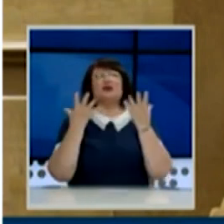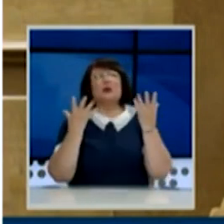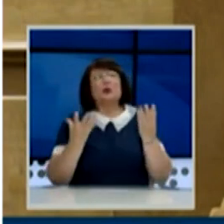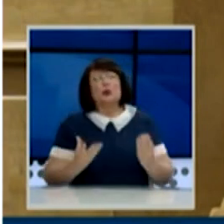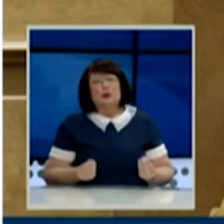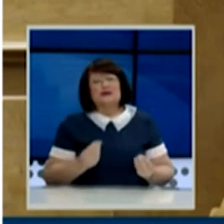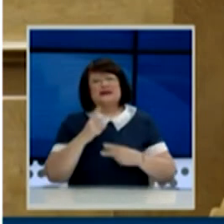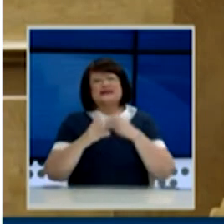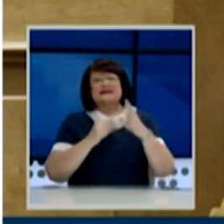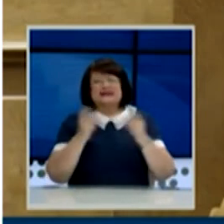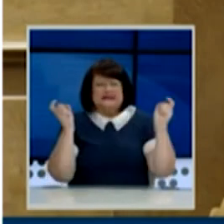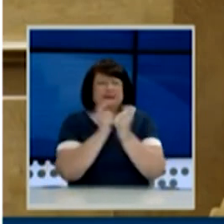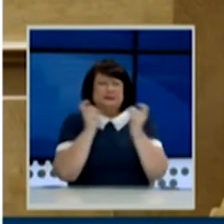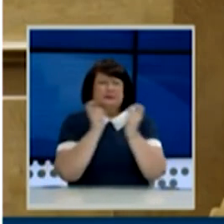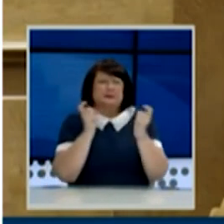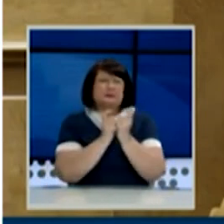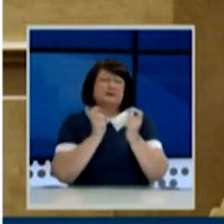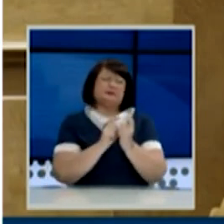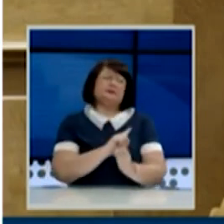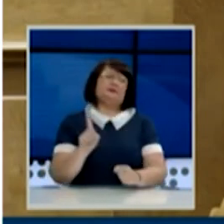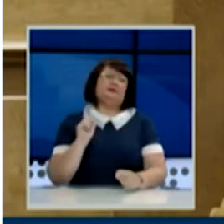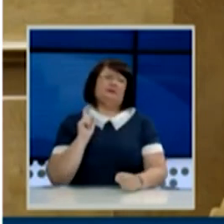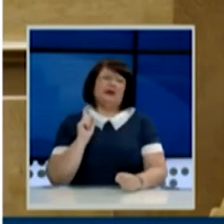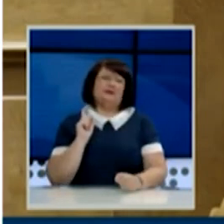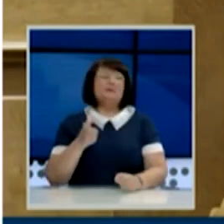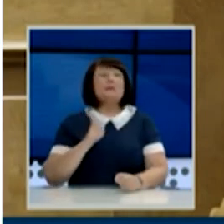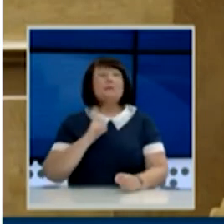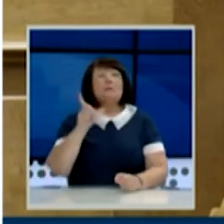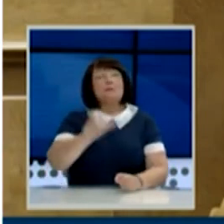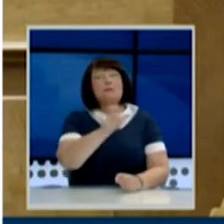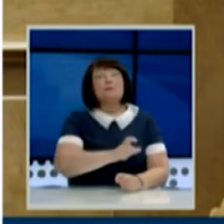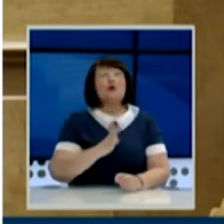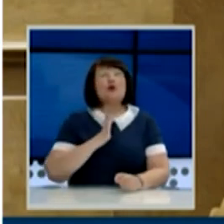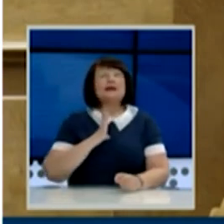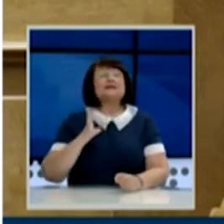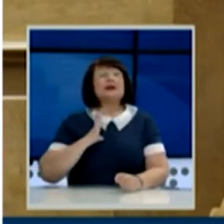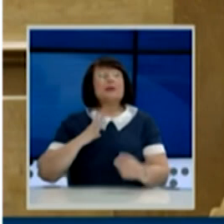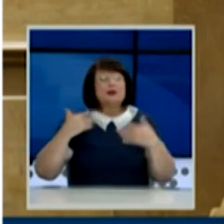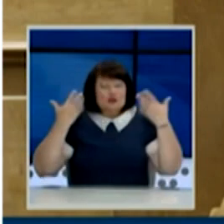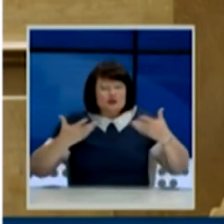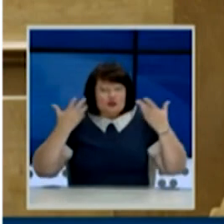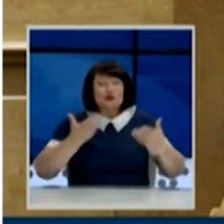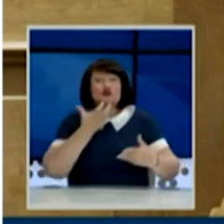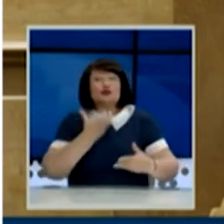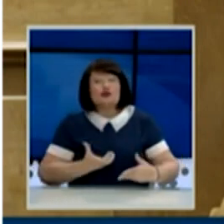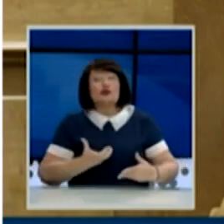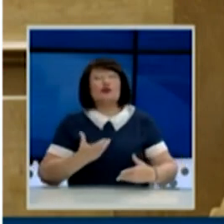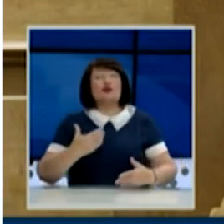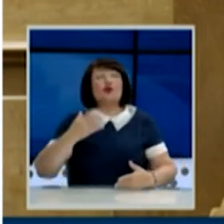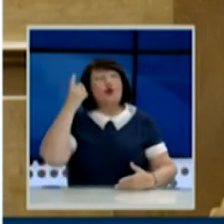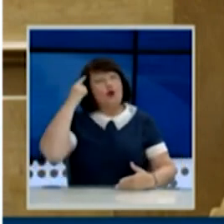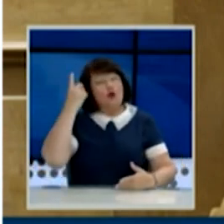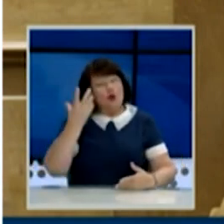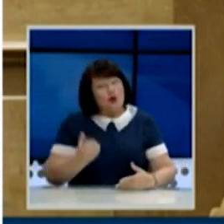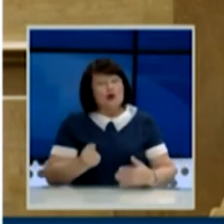επιβάλλει εξάωρη εργασία και να διαλύσει πλήρως τις εργασιακές σχέσεις. Όταν βλέπουμε ότι η ακρίβεια επελάβει και δεν